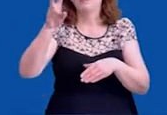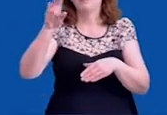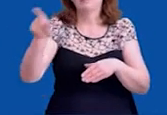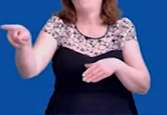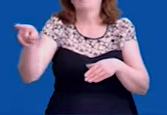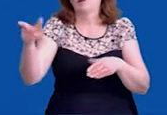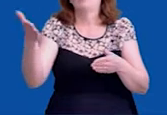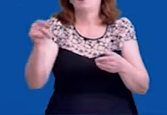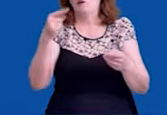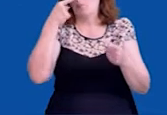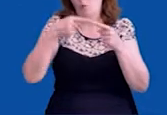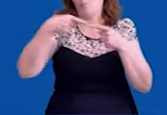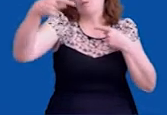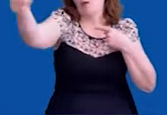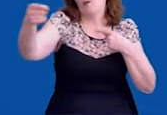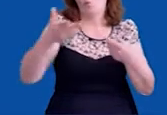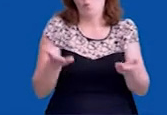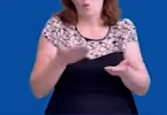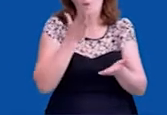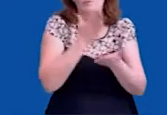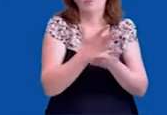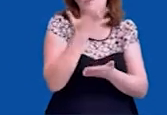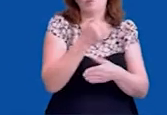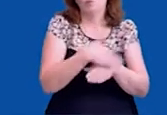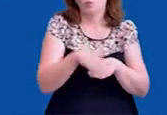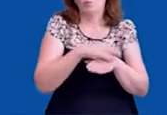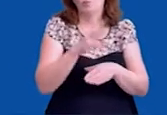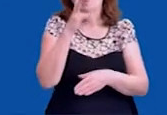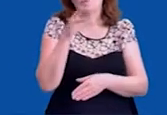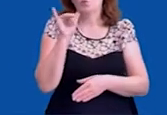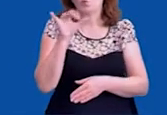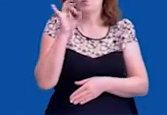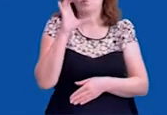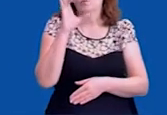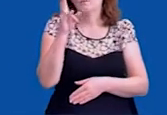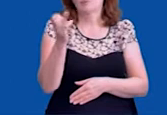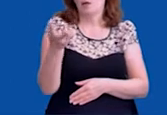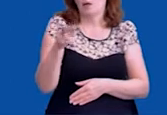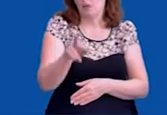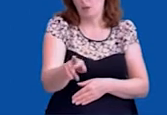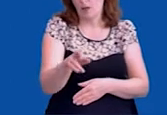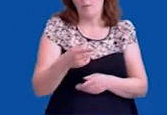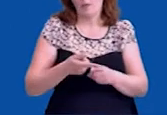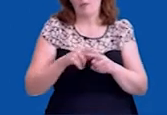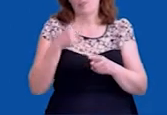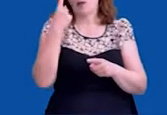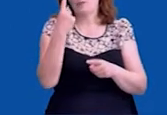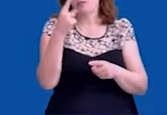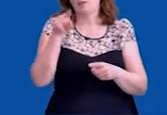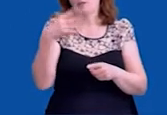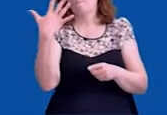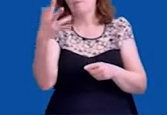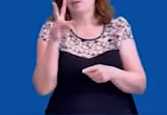біля льотного училища. Далі у нас є Курська вулиця. Курська вулиця, ну, мабуть, так точно кілометра около півтора відтуда.